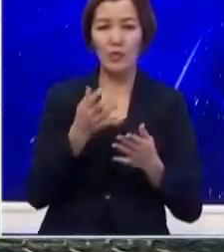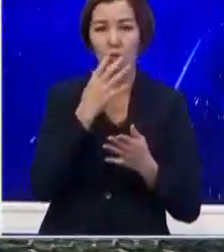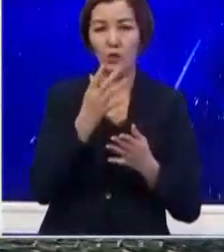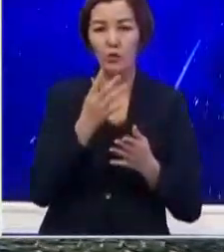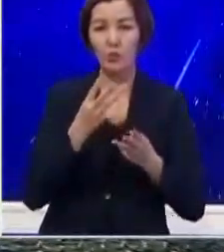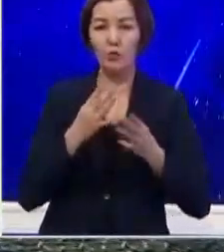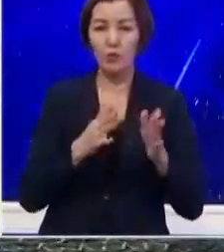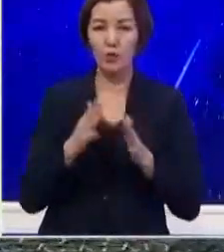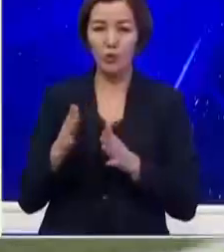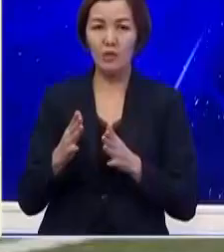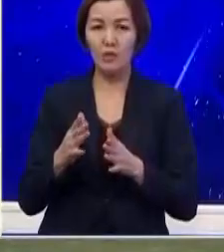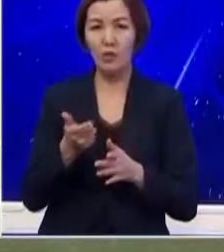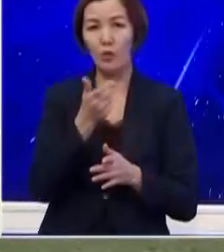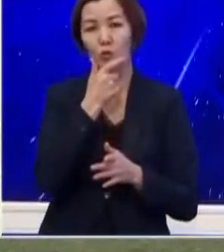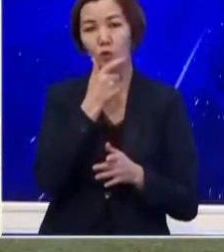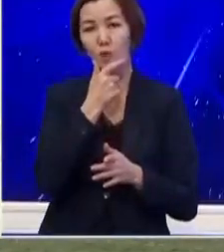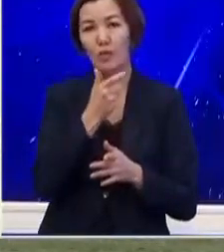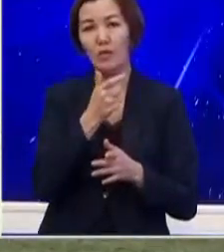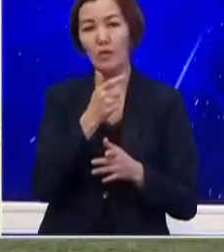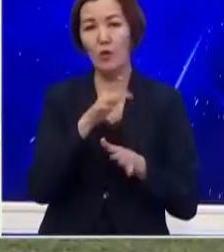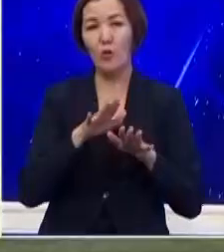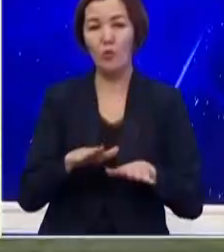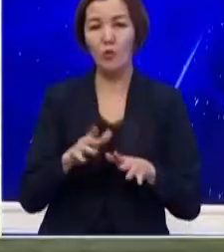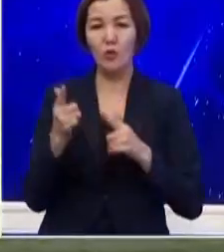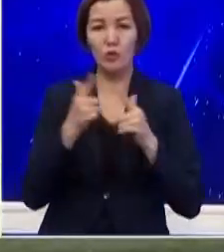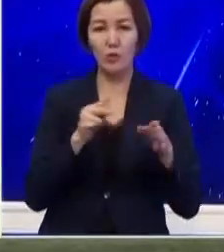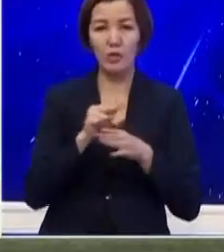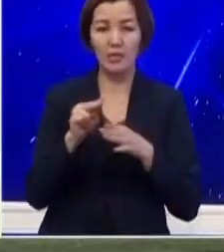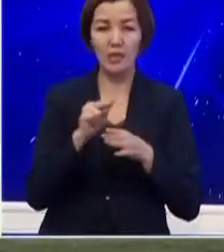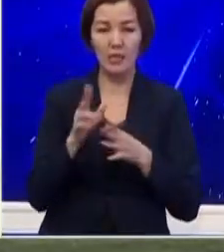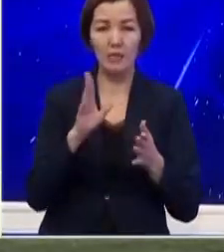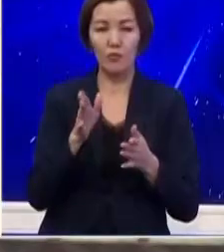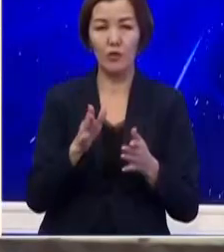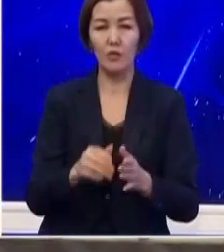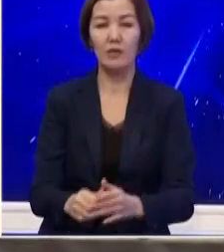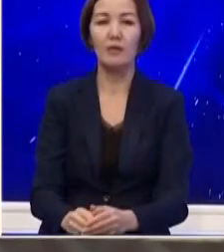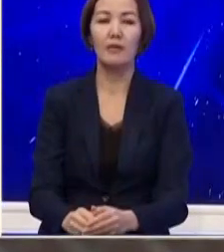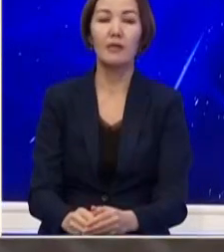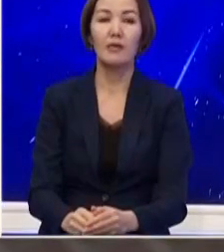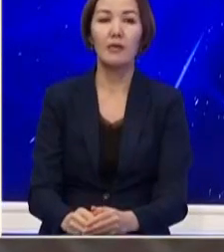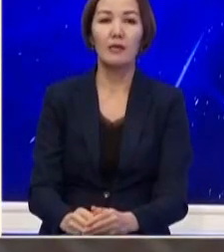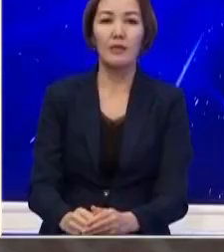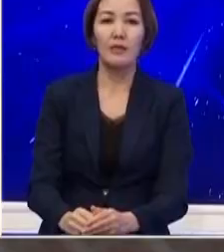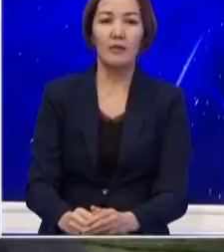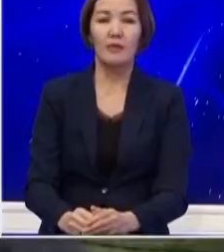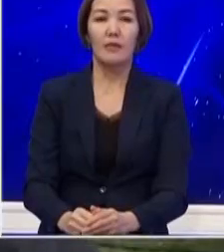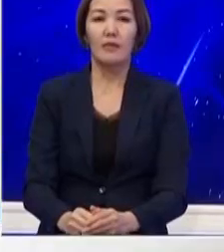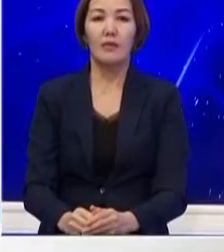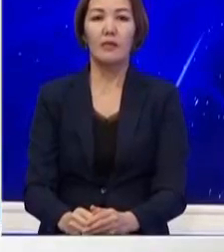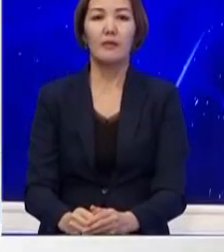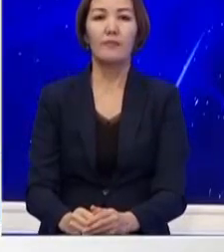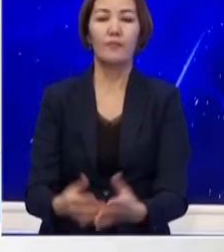жүйесімен көрермендер трибунасын жасауға жұмсалады. Сонымен қатар жарықтандыруы да қарастырылған. Запасной полеға талай жылдан